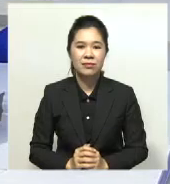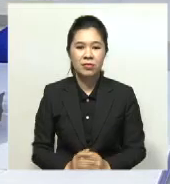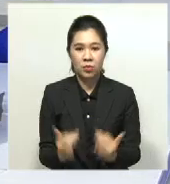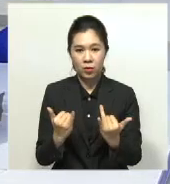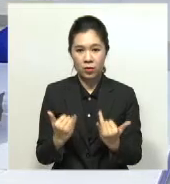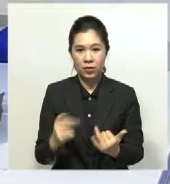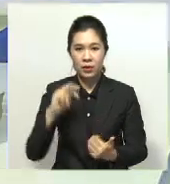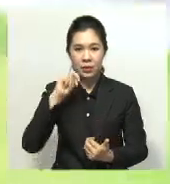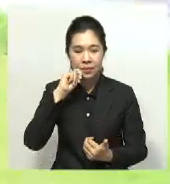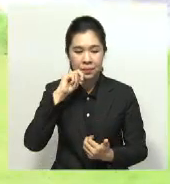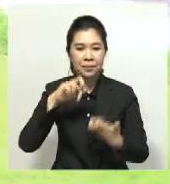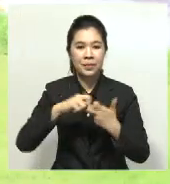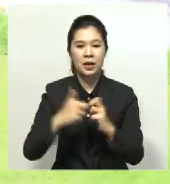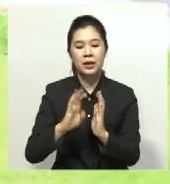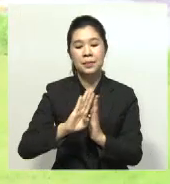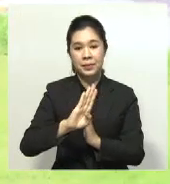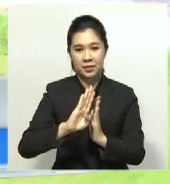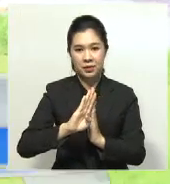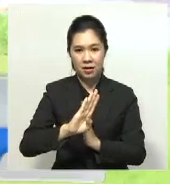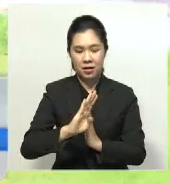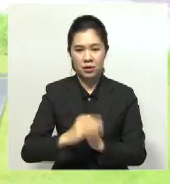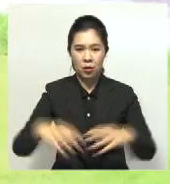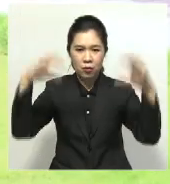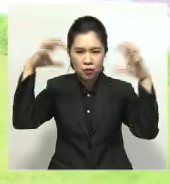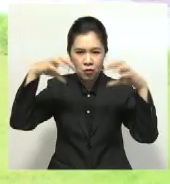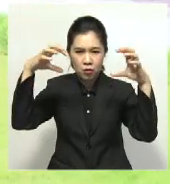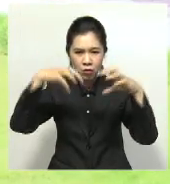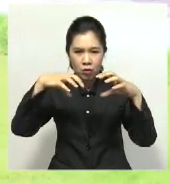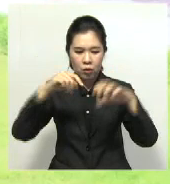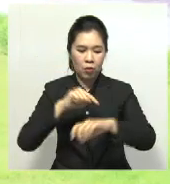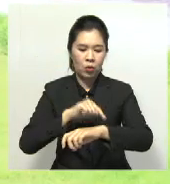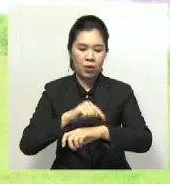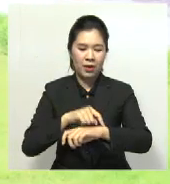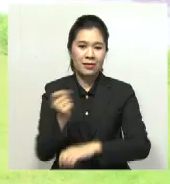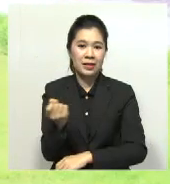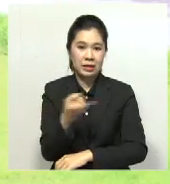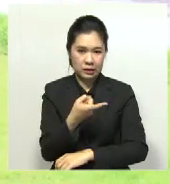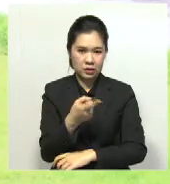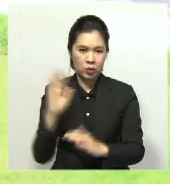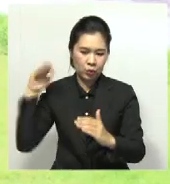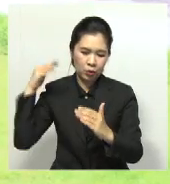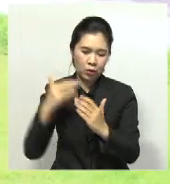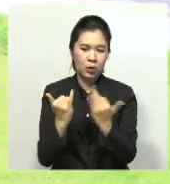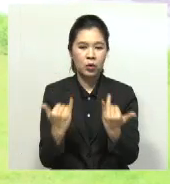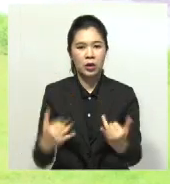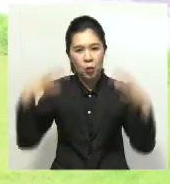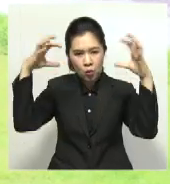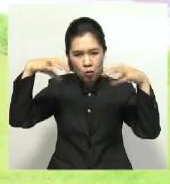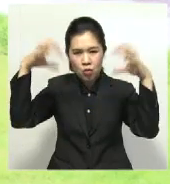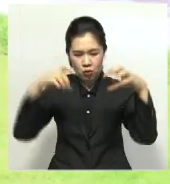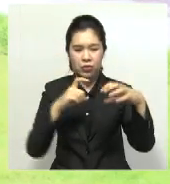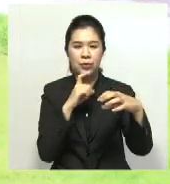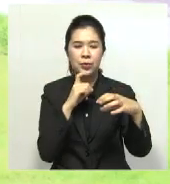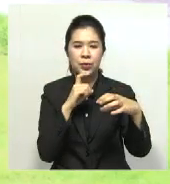สถานการณ์น้ำที่จังหวัดบึงกาฬนะคะมีฝนตกตั้งแต่ช่วงเวลาประมาณตีหนึ่งค่ะจนถึงขณะนี้ฝนก็ยังไม่หยุดตกนะ